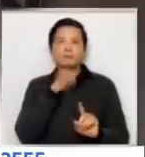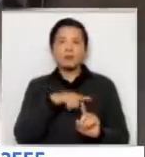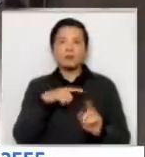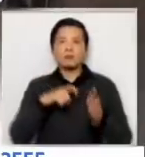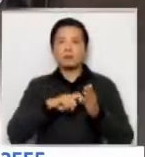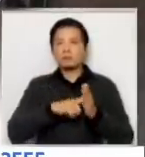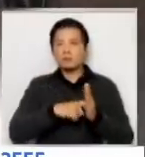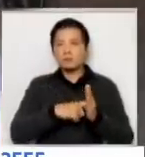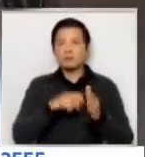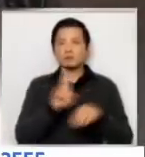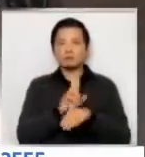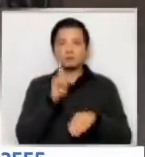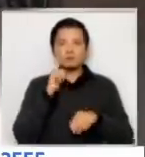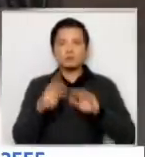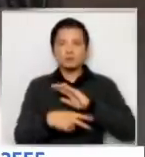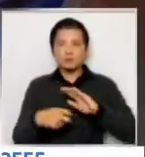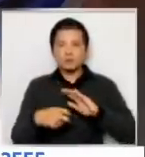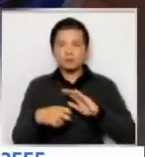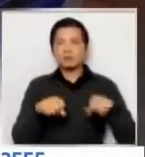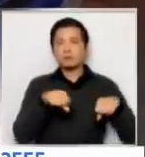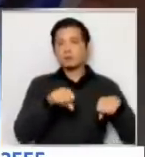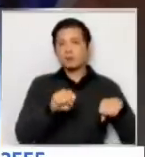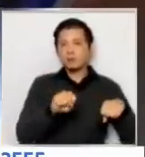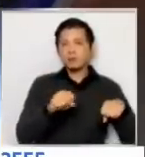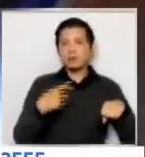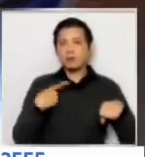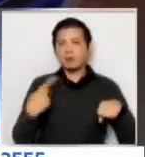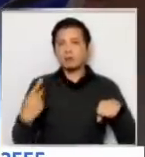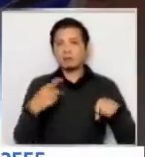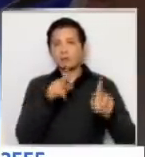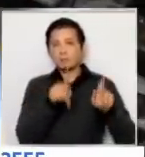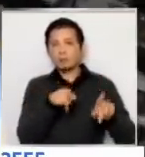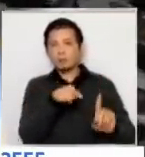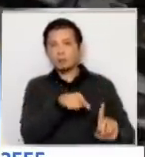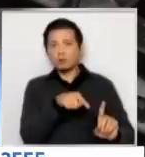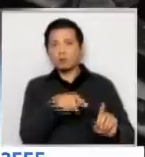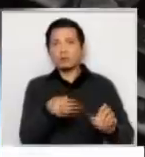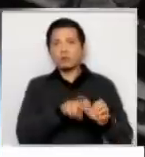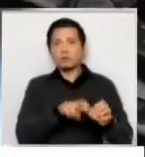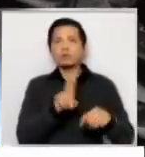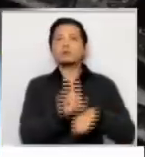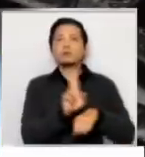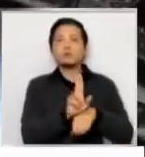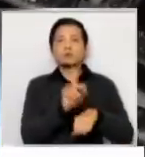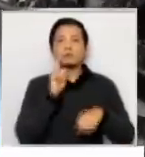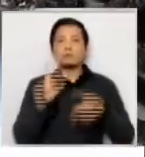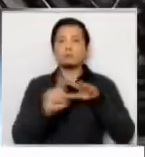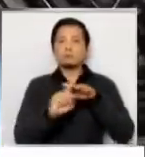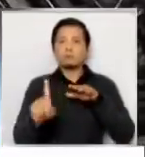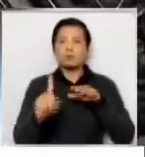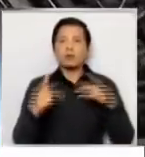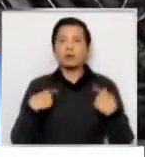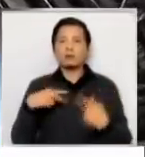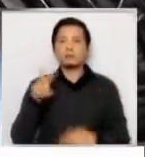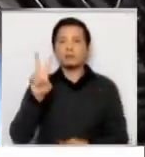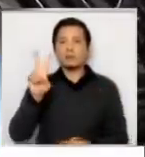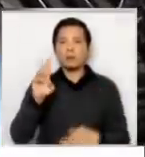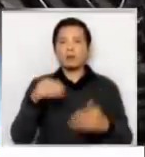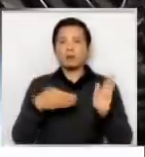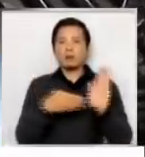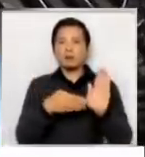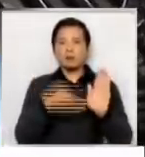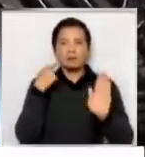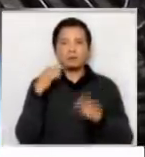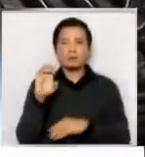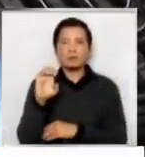Sa tricycle naman na pagmamayari ng isa sa mga sospek at ginamit na getaway vehicle, may 2 baterya ng e-bike. Pero hindi masabi ng